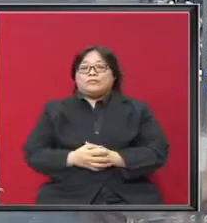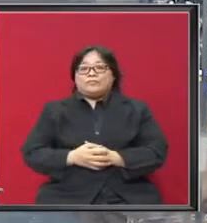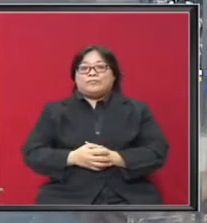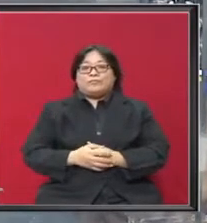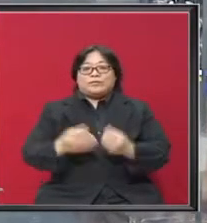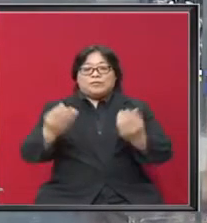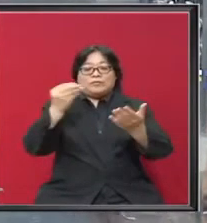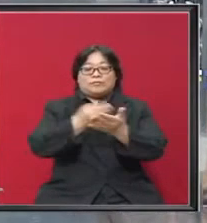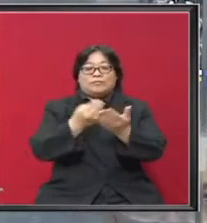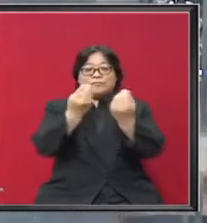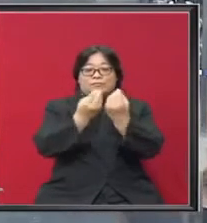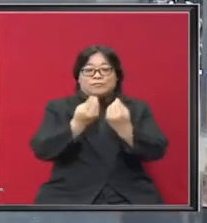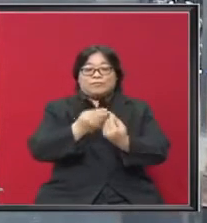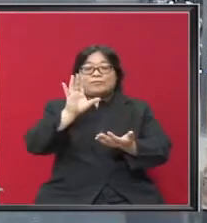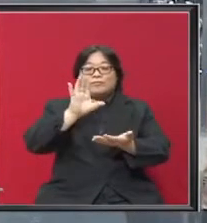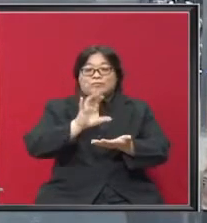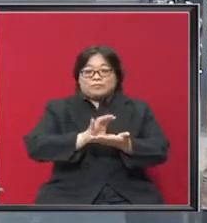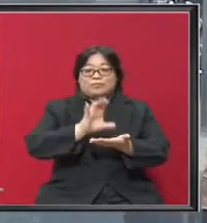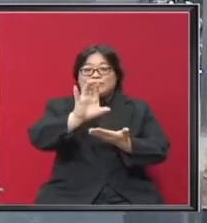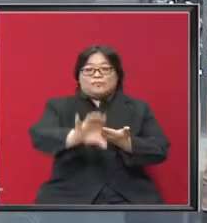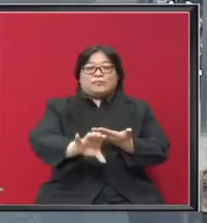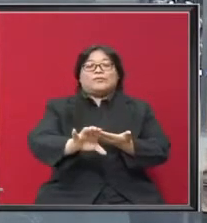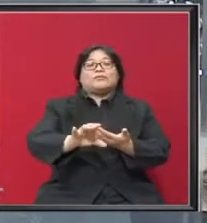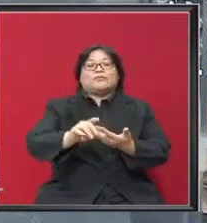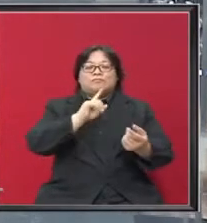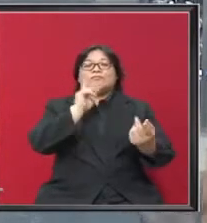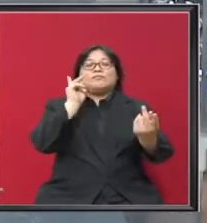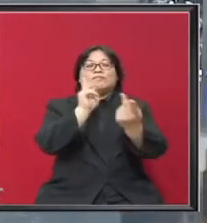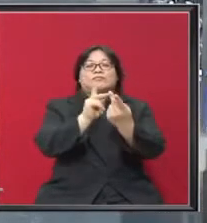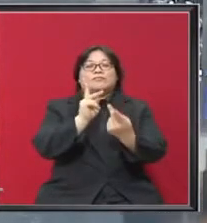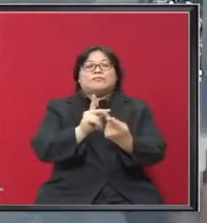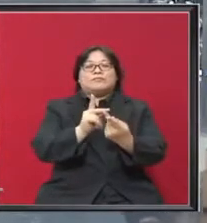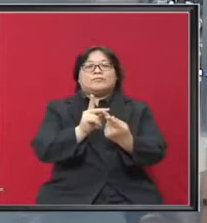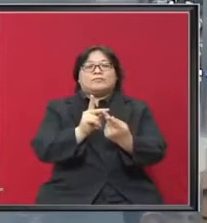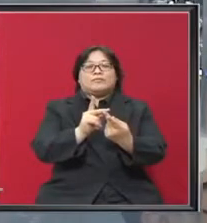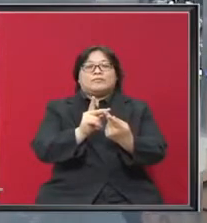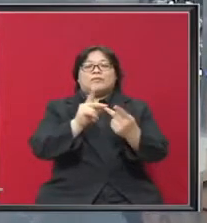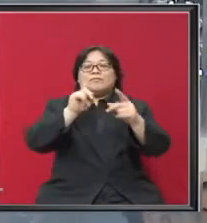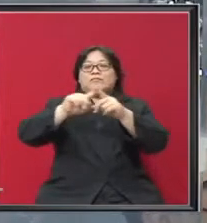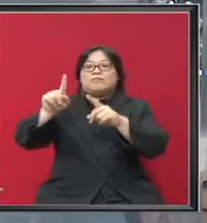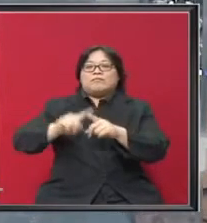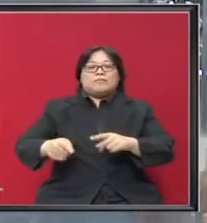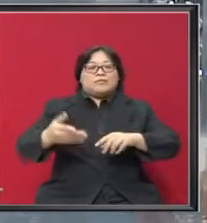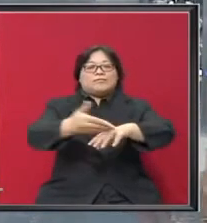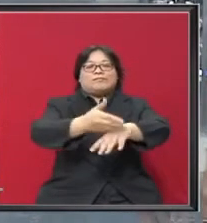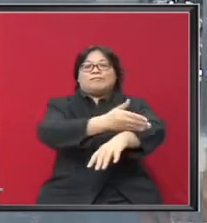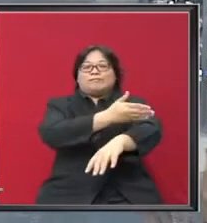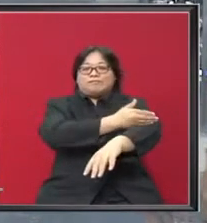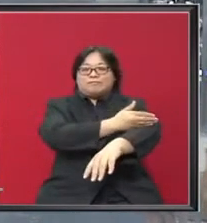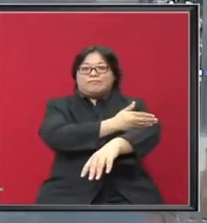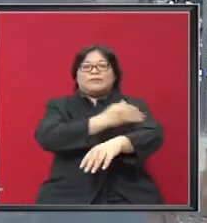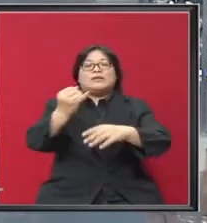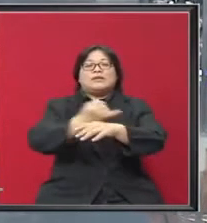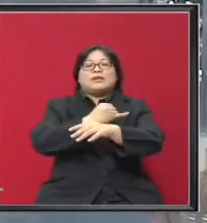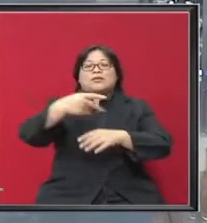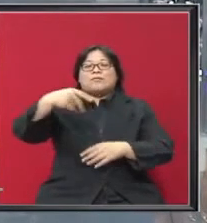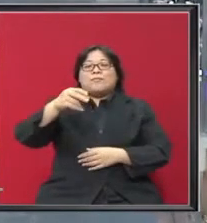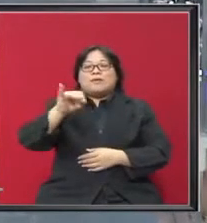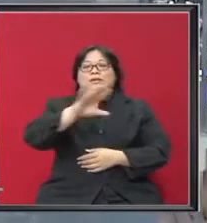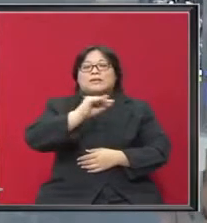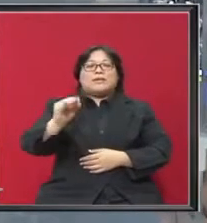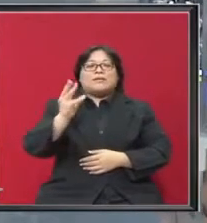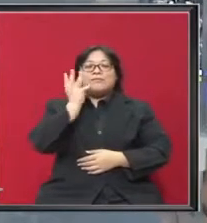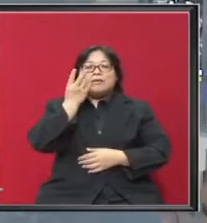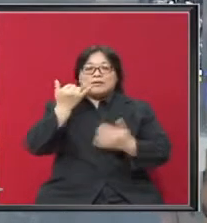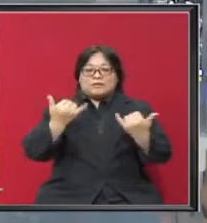peruntukkan tersebut adalah menuturkan ini adalah menetap Doh mengambil kira pelbagai penambah baikan industri padi dan